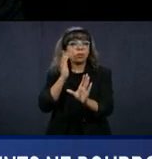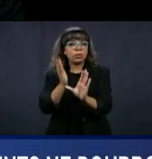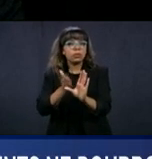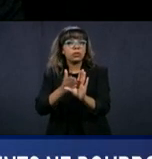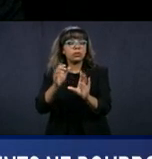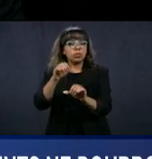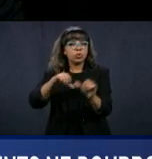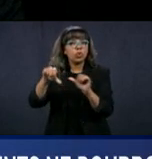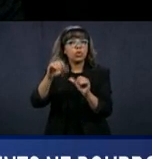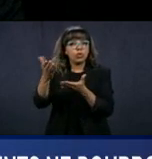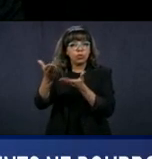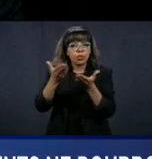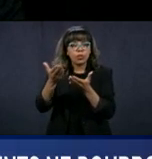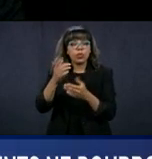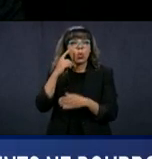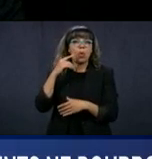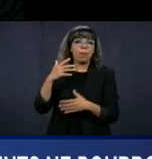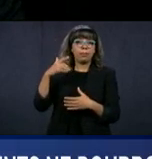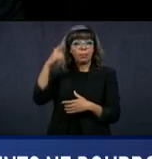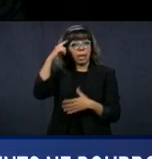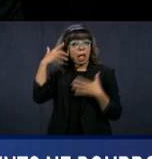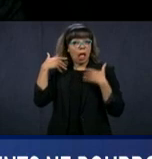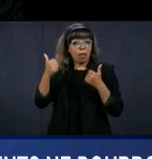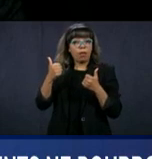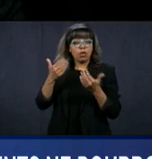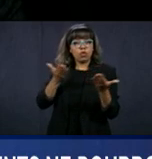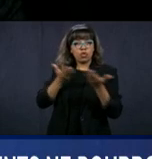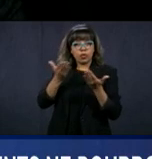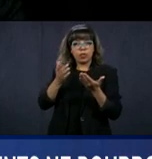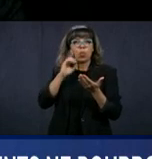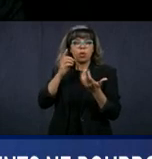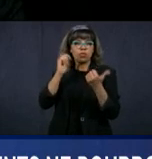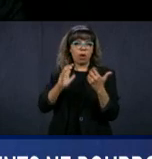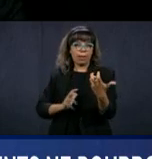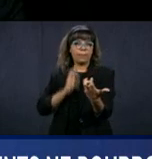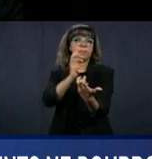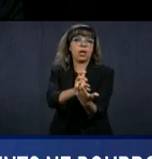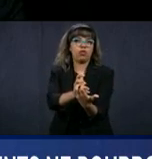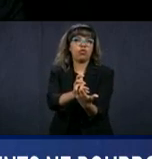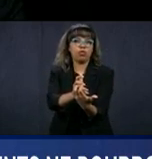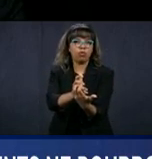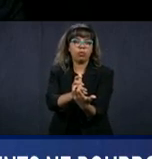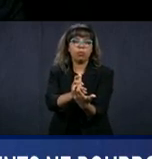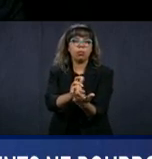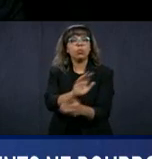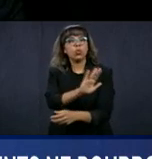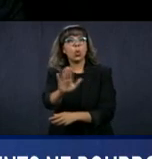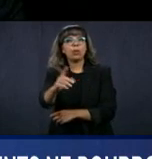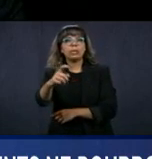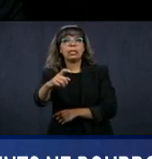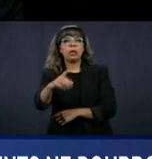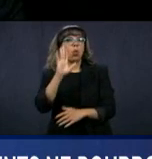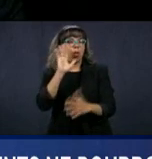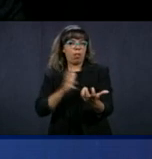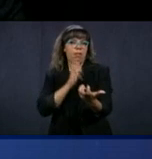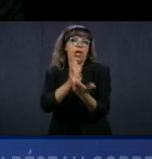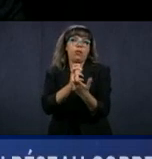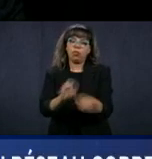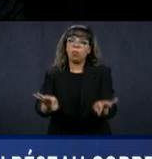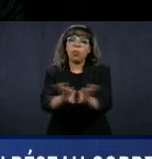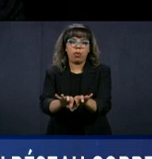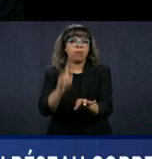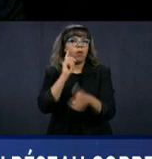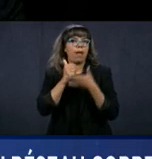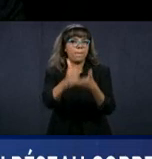des services de santé mentale, dépendamment de vos besoins. On est très confiants en ce moment que nous serons en mesure de fournir ces services à la